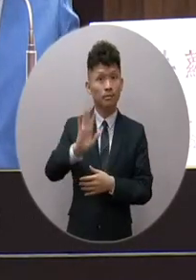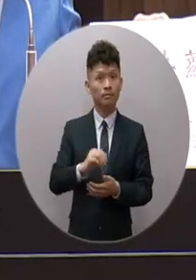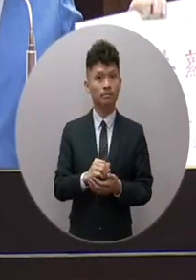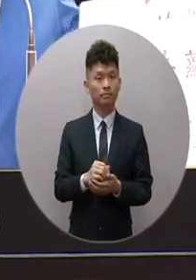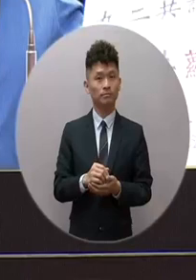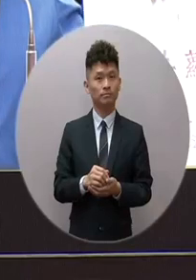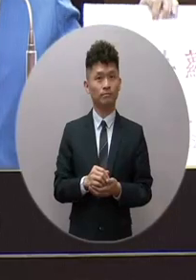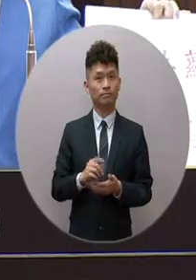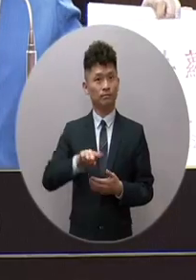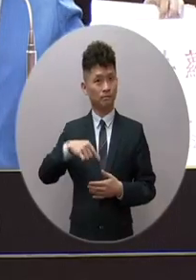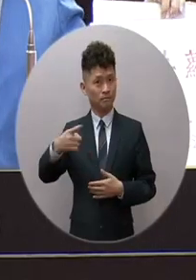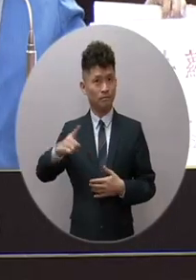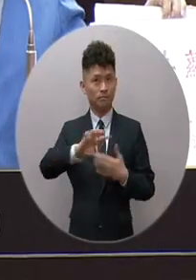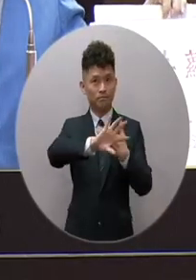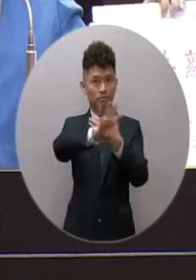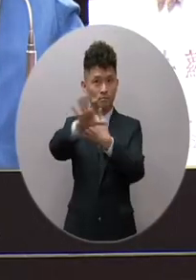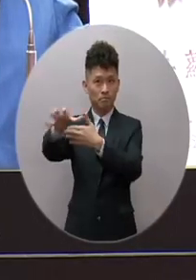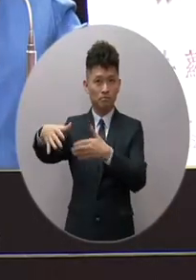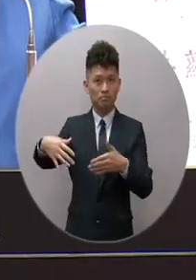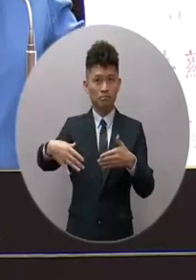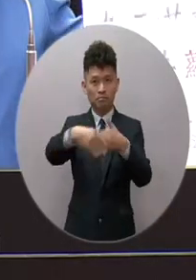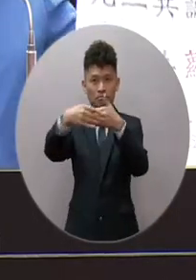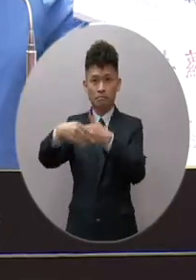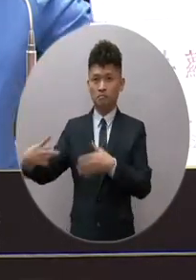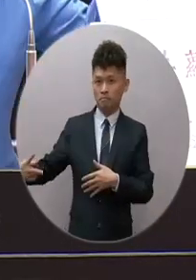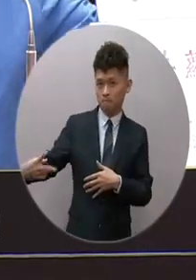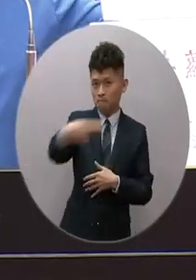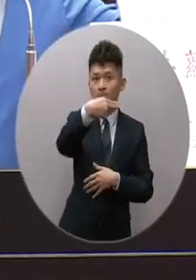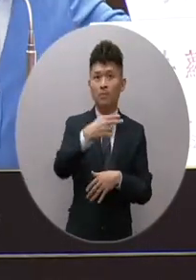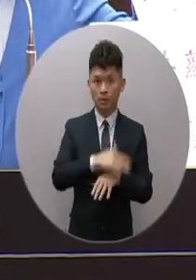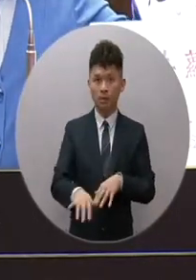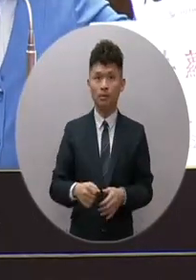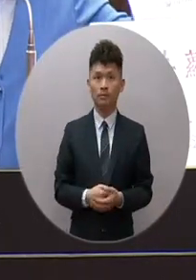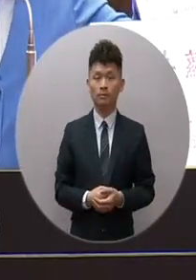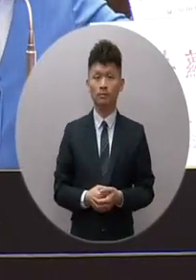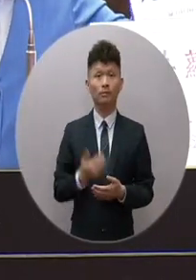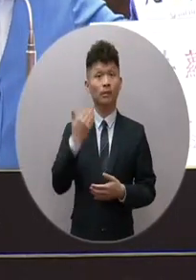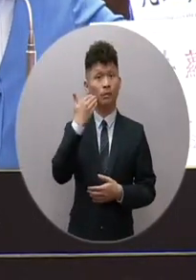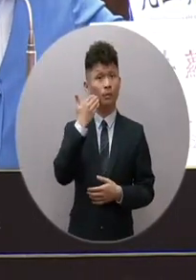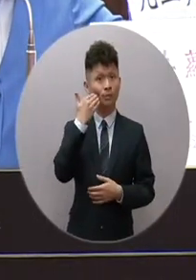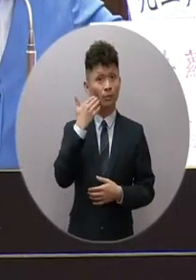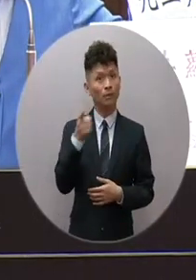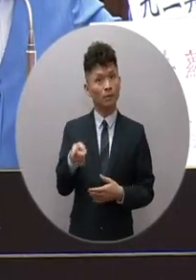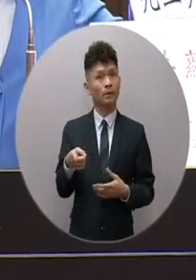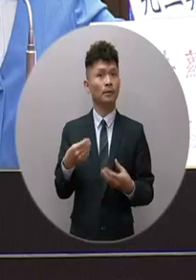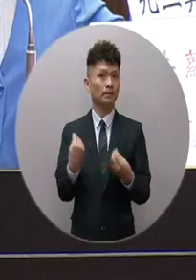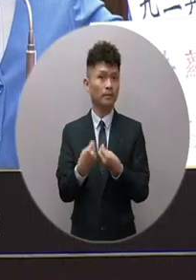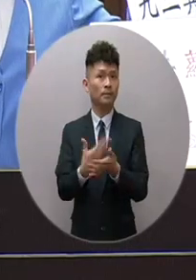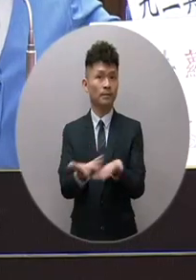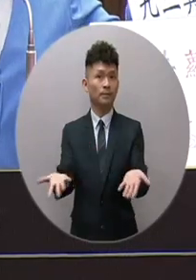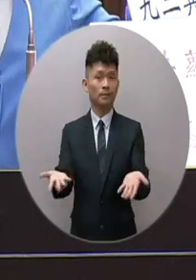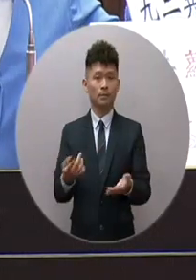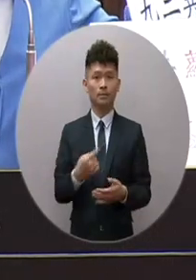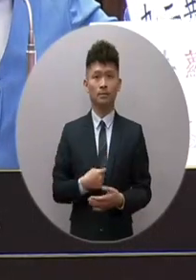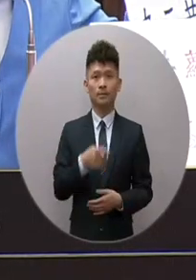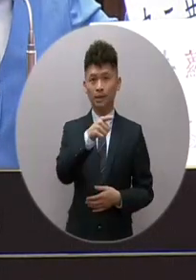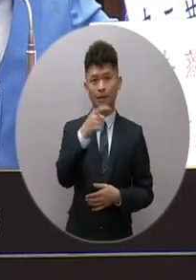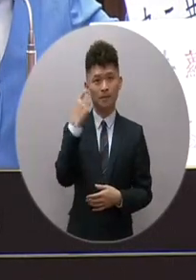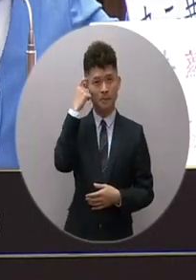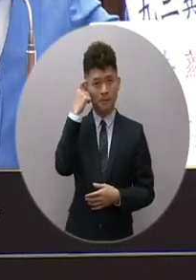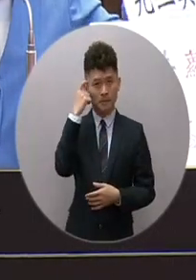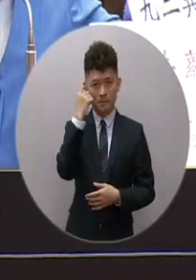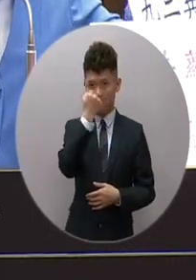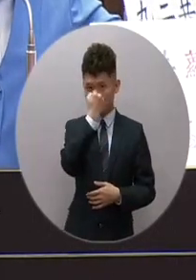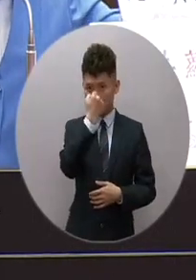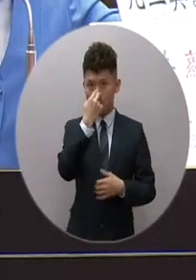我们的外交雪崩断交。那所以我不晓得，如果这样的话你要怎么办？我当然知道他的企图不良